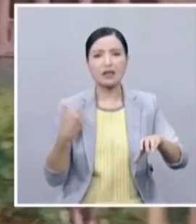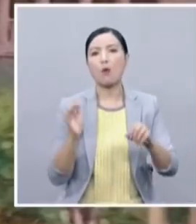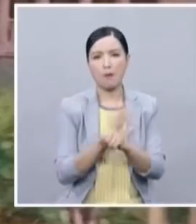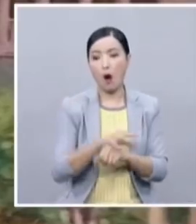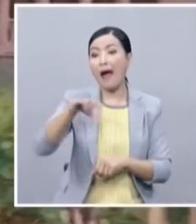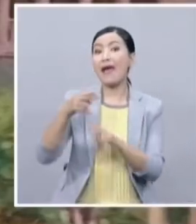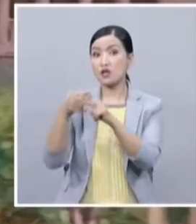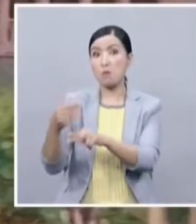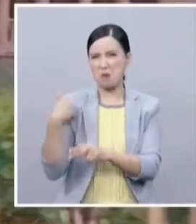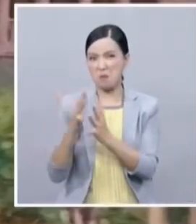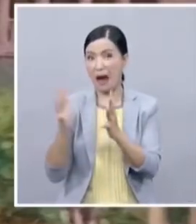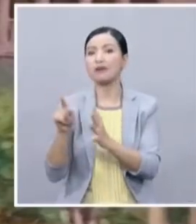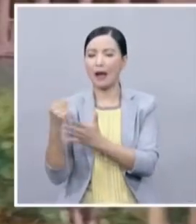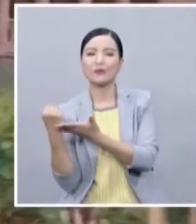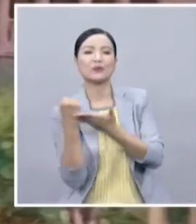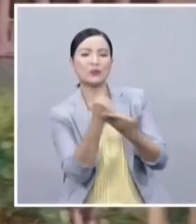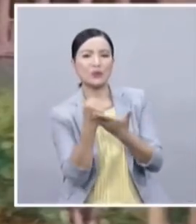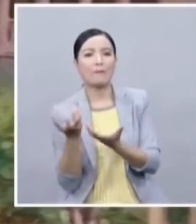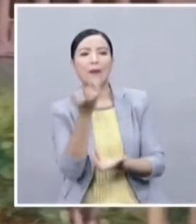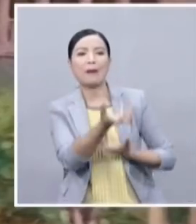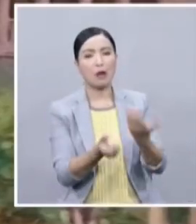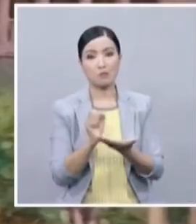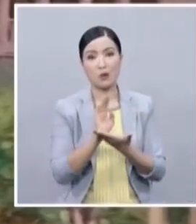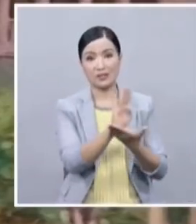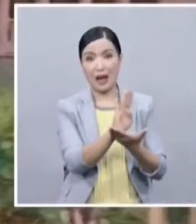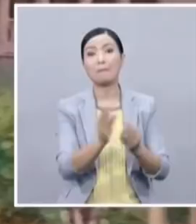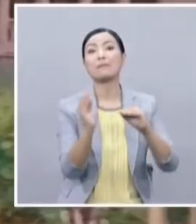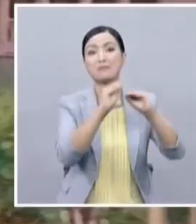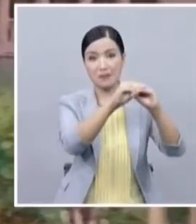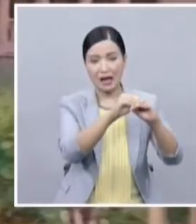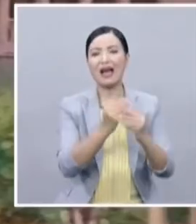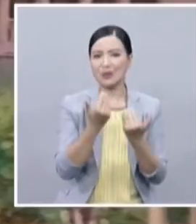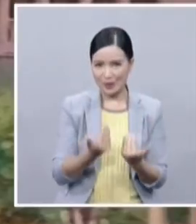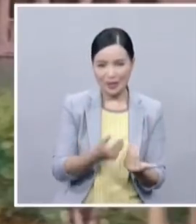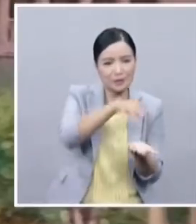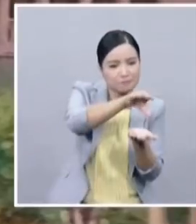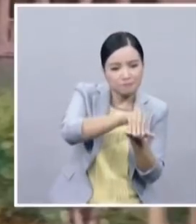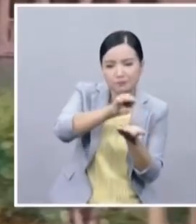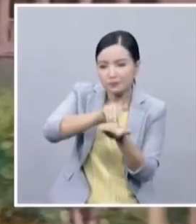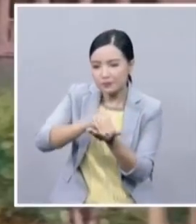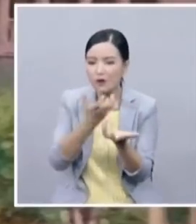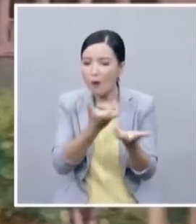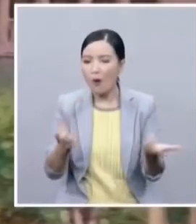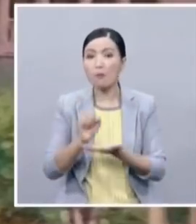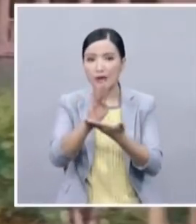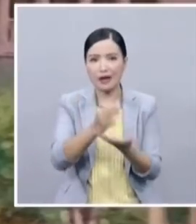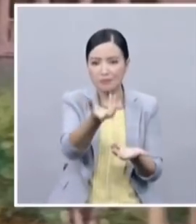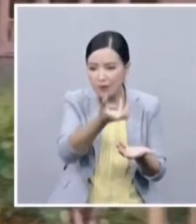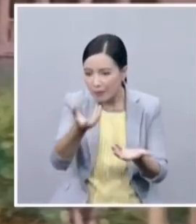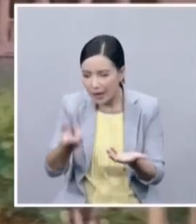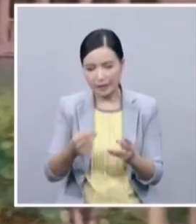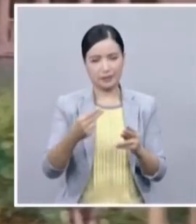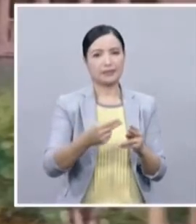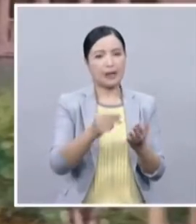นมีมากก็มาสมทบมาช่วยกันแล้วก็มีการบริจาคเพิ่มเติมแล้ววันนี้ก็ได้รวบรวมสิ่งของบริจาคทั้งหมดนะขึ้นบัญชี